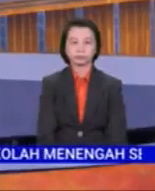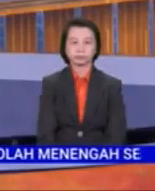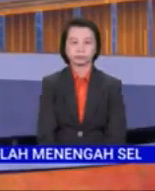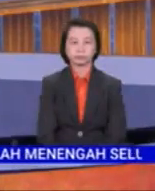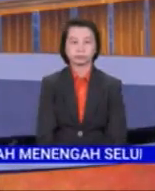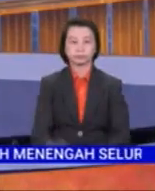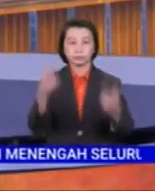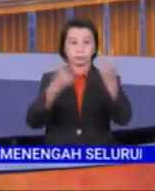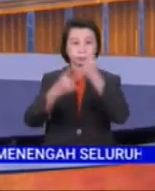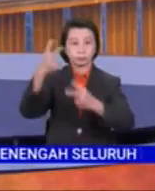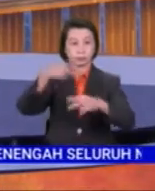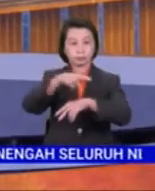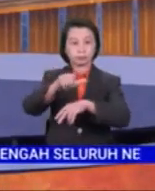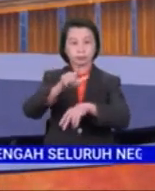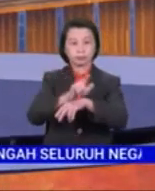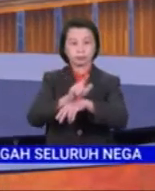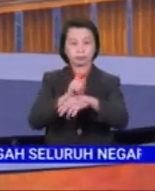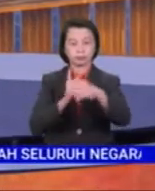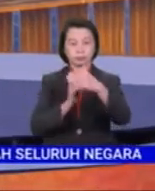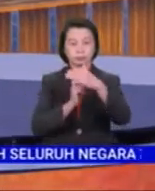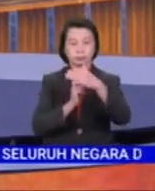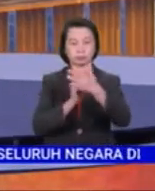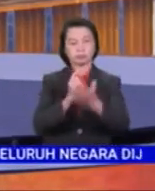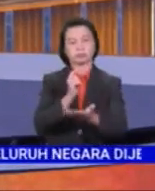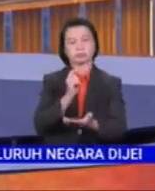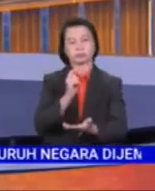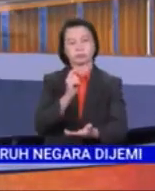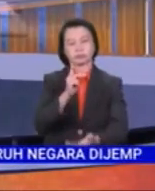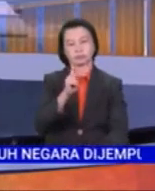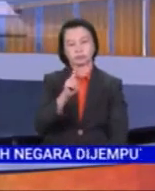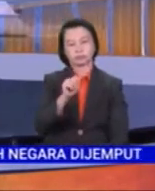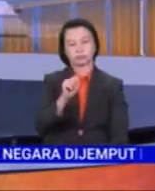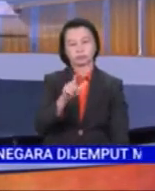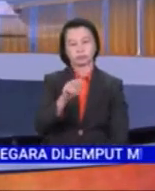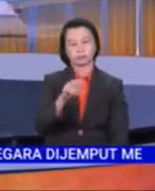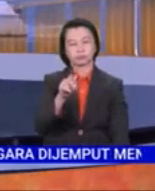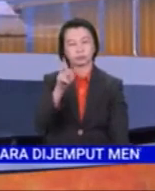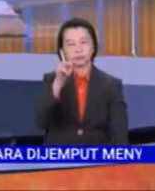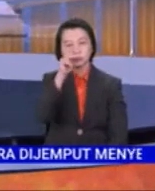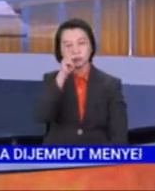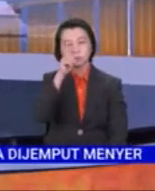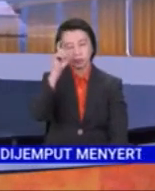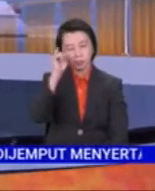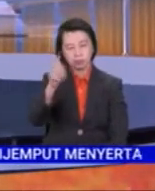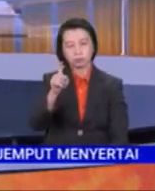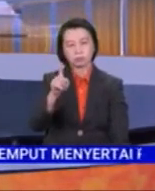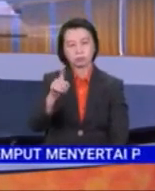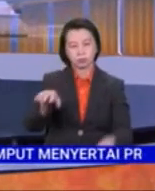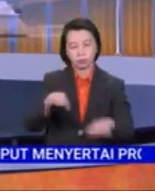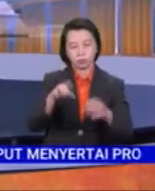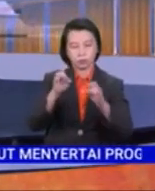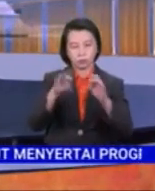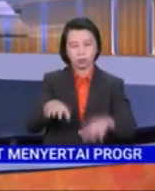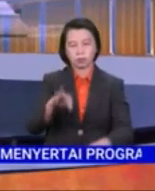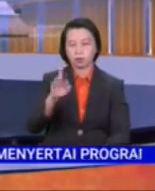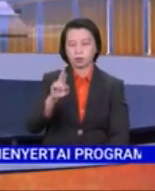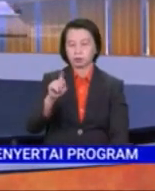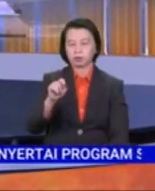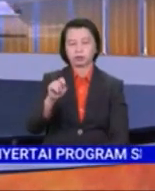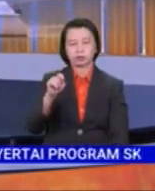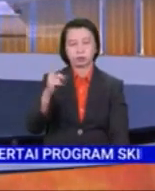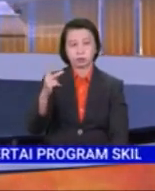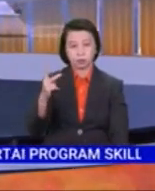Hai pelancong ke Langkawi melalui Terminal Ferry Kuala Kedah masih perlu menjalani ujian saringan arti PCR atau artikel AJ